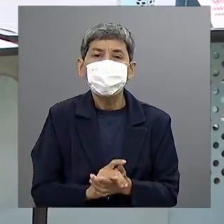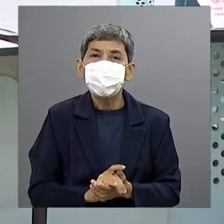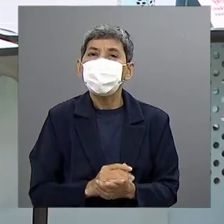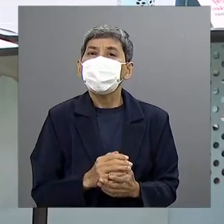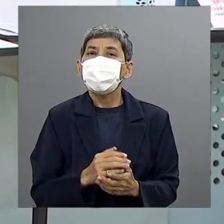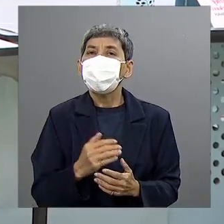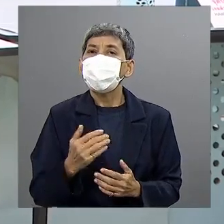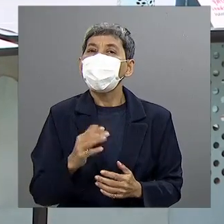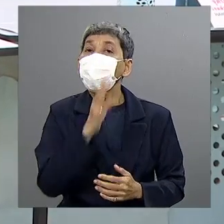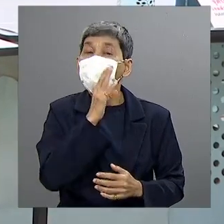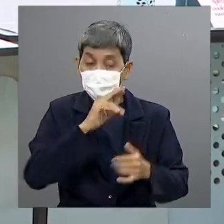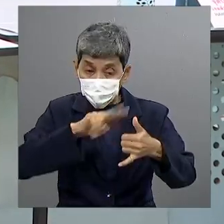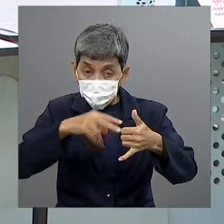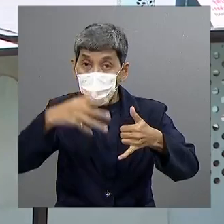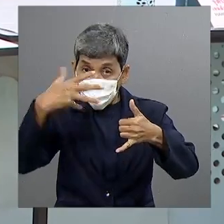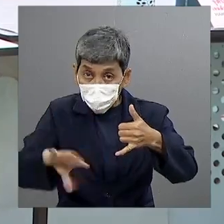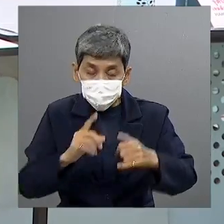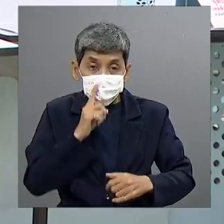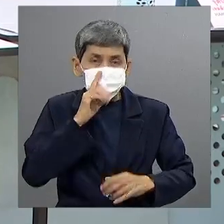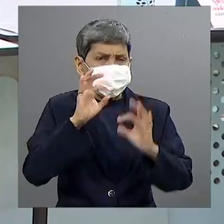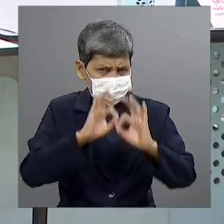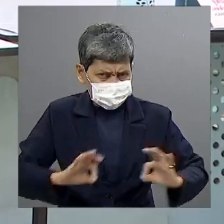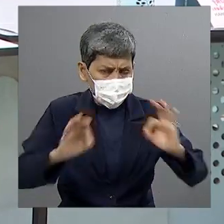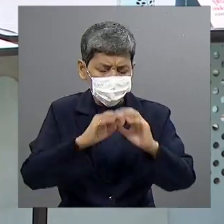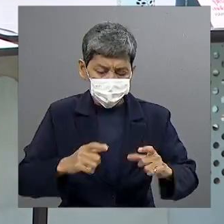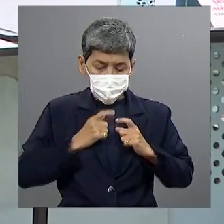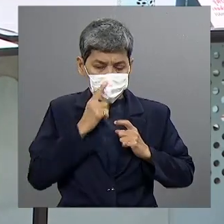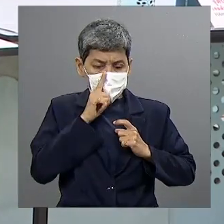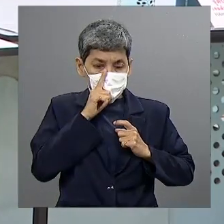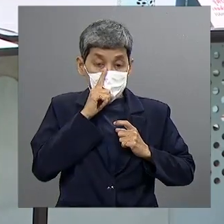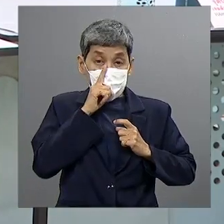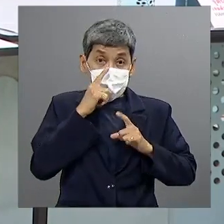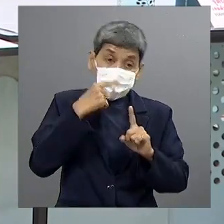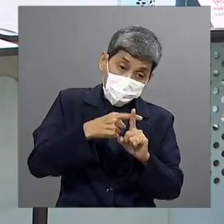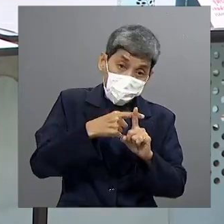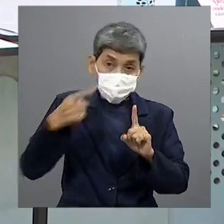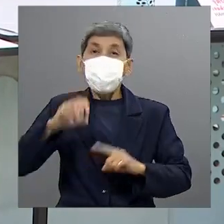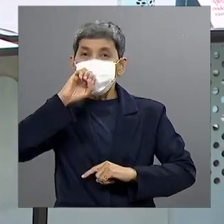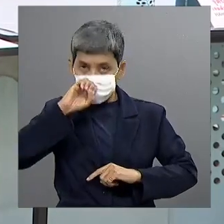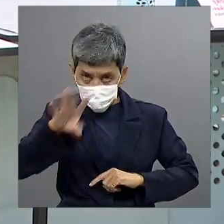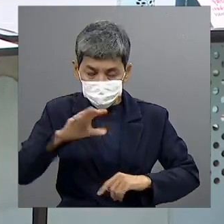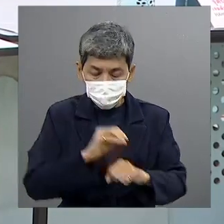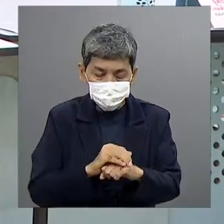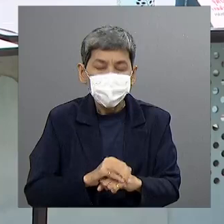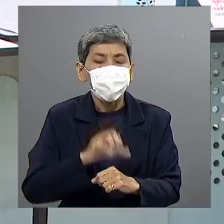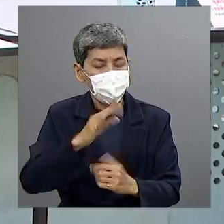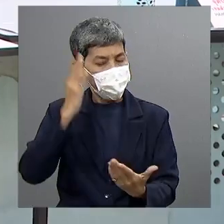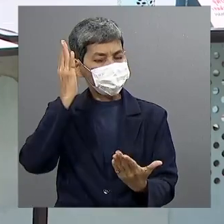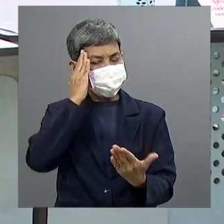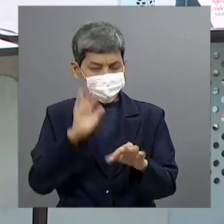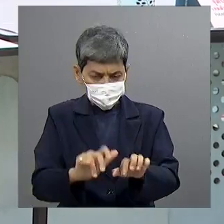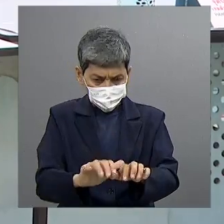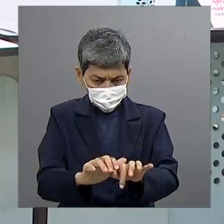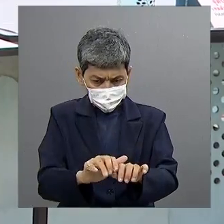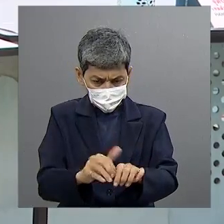เมื่อตรวจเสร็จแล้วสำคัญที่สุดคือการแจ้งกลับมาผ่านทางแอปพลิเคชันเป่าตังนะคะเพื่อให้ทางสปสช.ได้มีระบบฐานข้อมูล